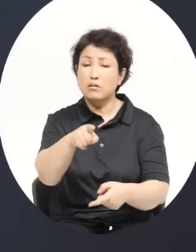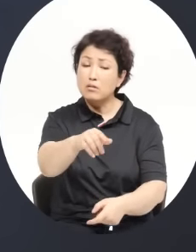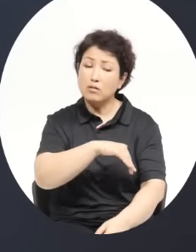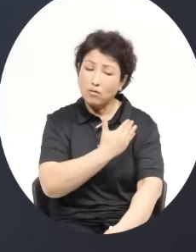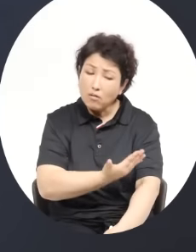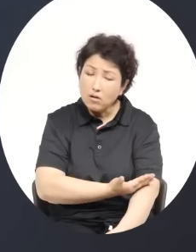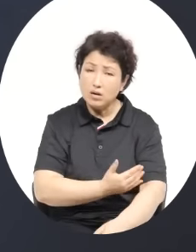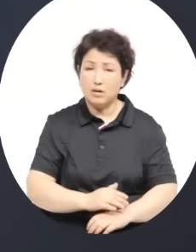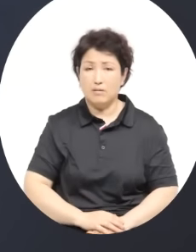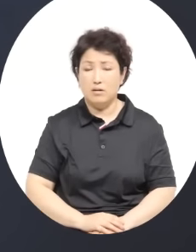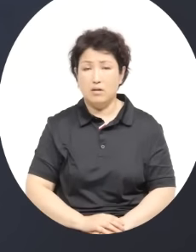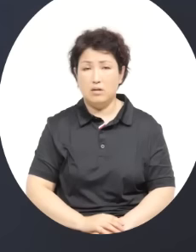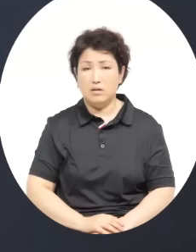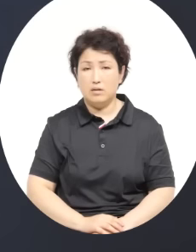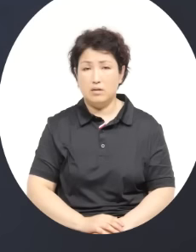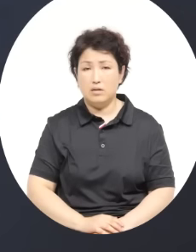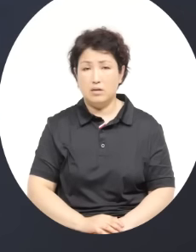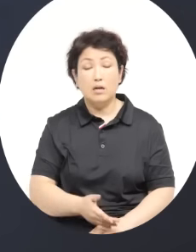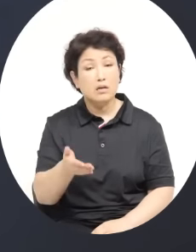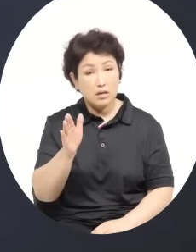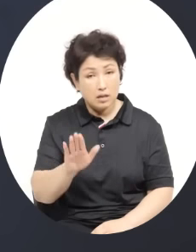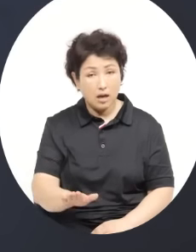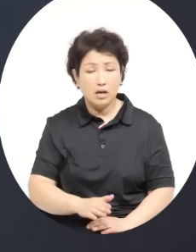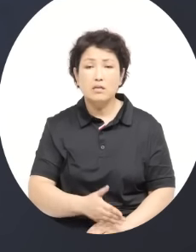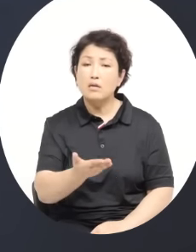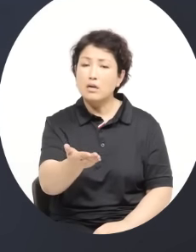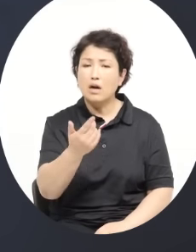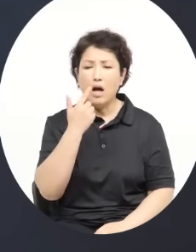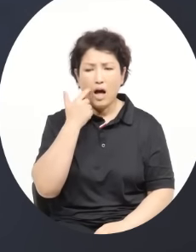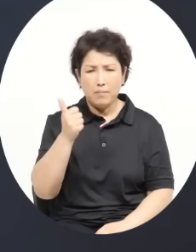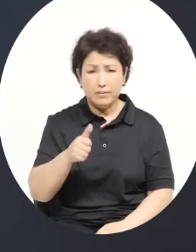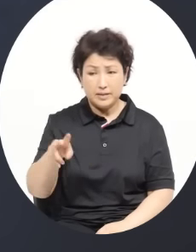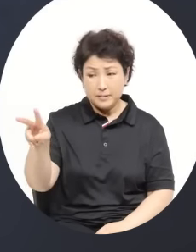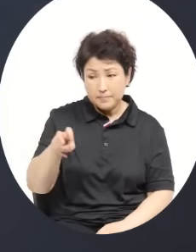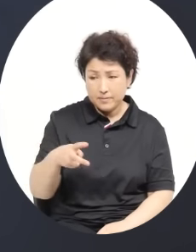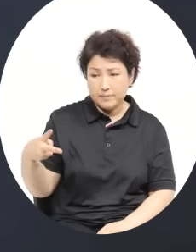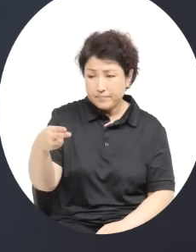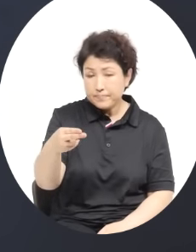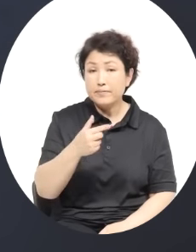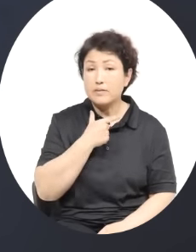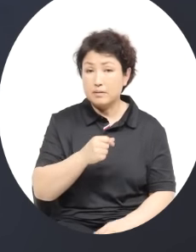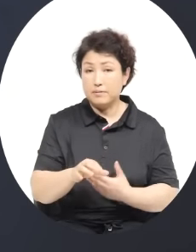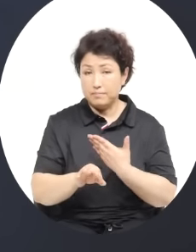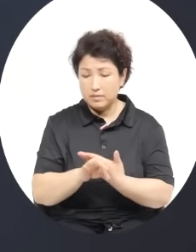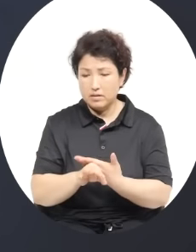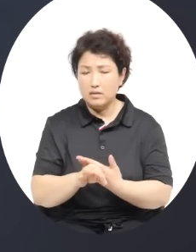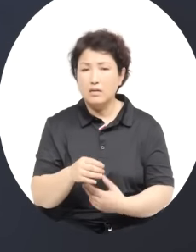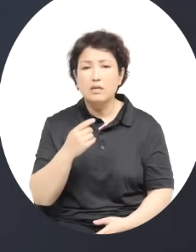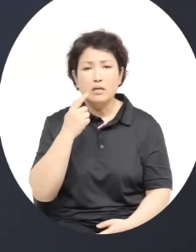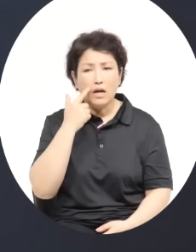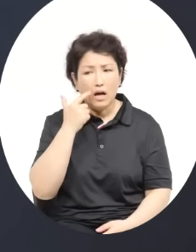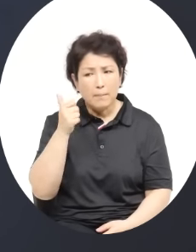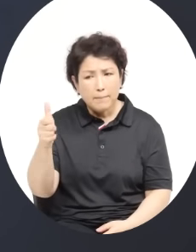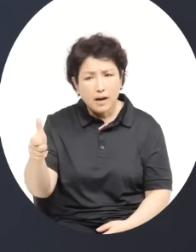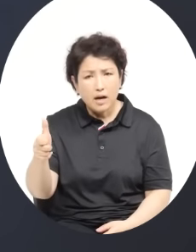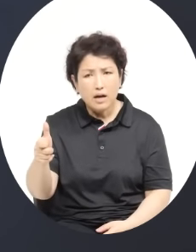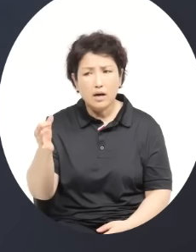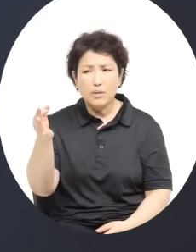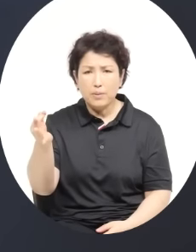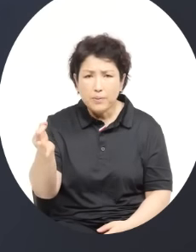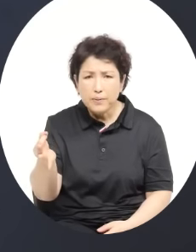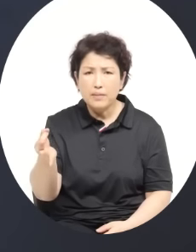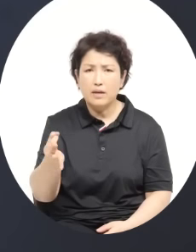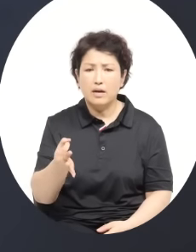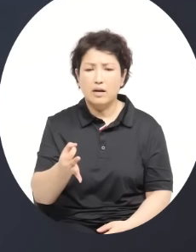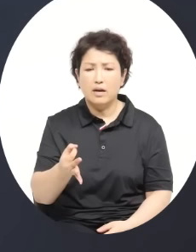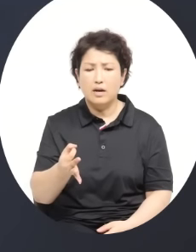주어진 권리다. 대신에 이제 자기가 아버지를 만나고 싶지 않다면 아버지로부터 어떤